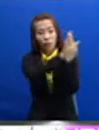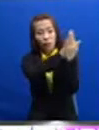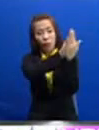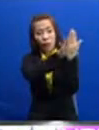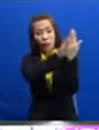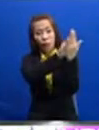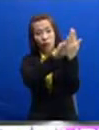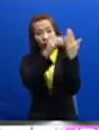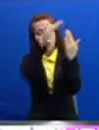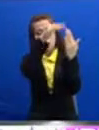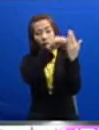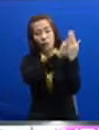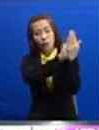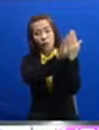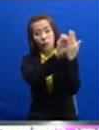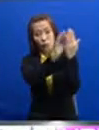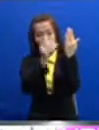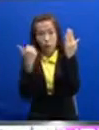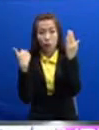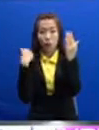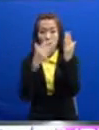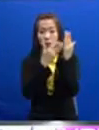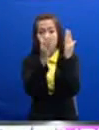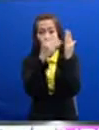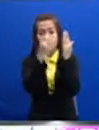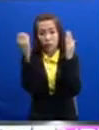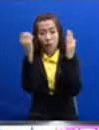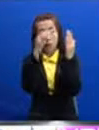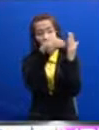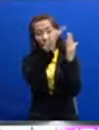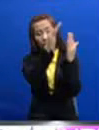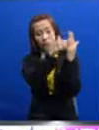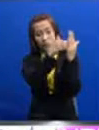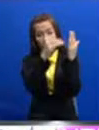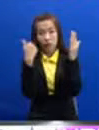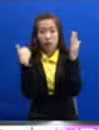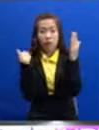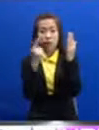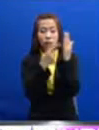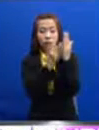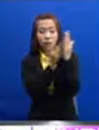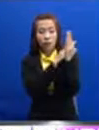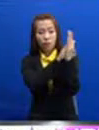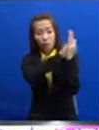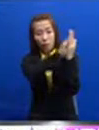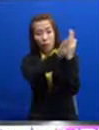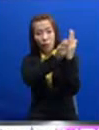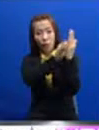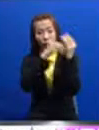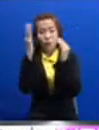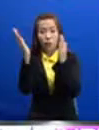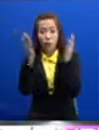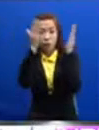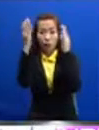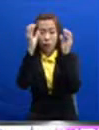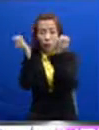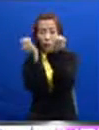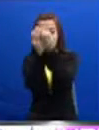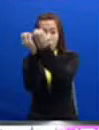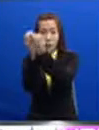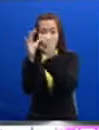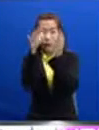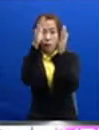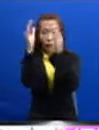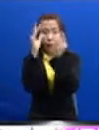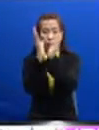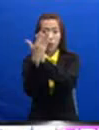เคลื่อนผ่านภาคเหนือเข้าปกคลุมภาคตะวันออกเฉียงเหนือตอนบนทำให้ภาคตะวันออกเฉียงเหนือตอนบนมีลักษณะอากาศแปรปรวนโดยมี